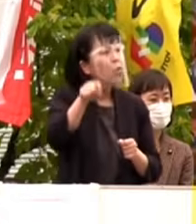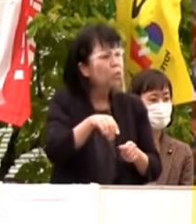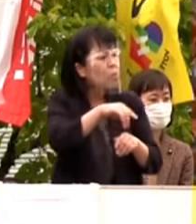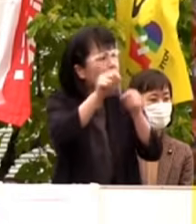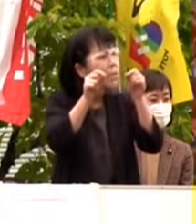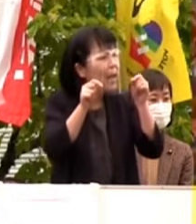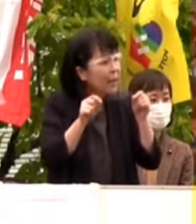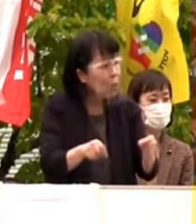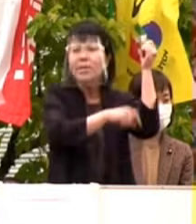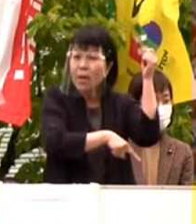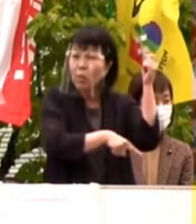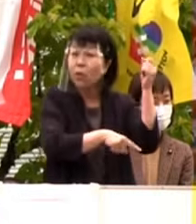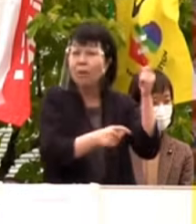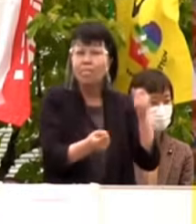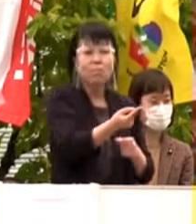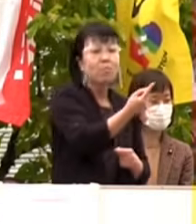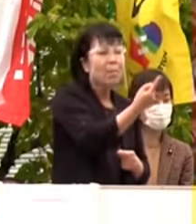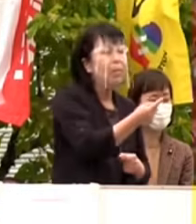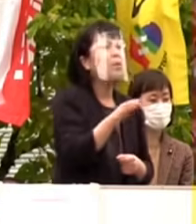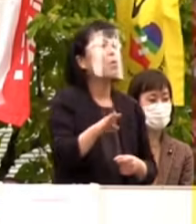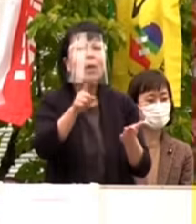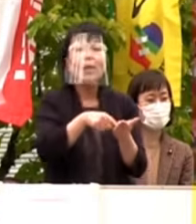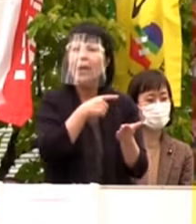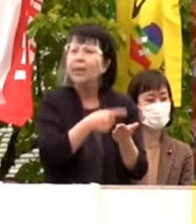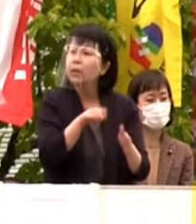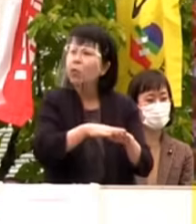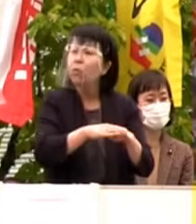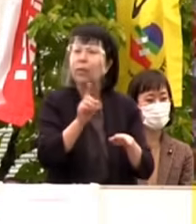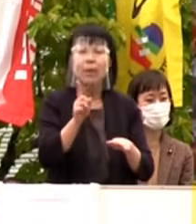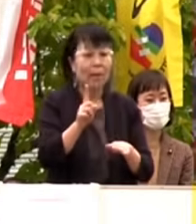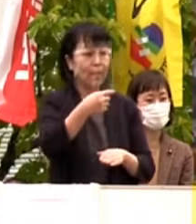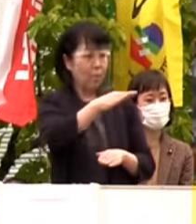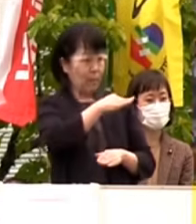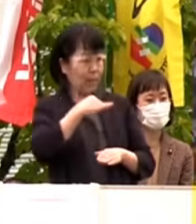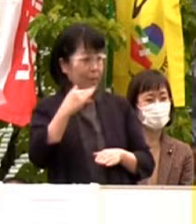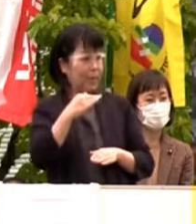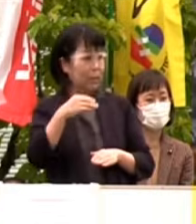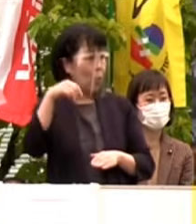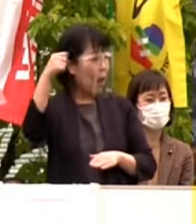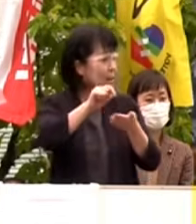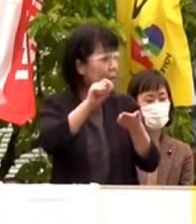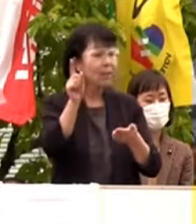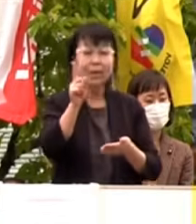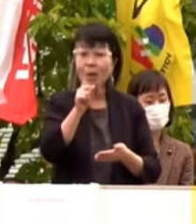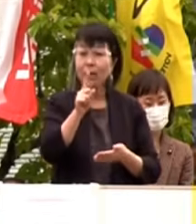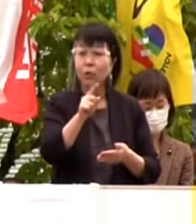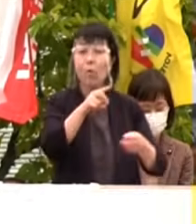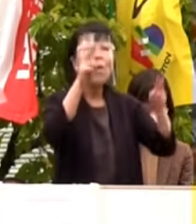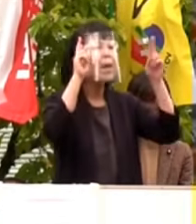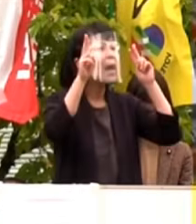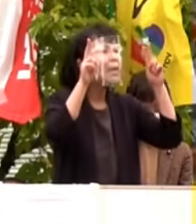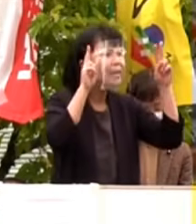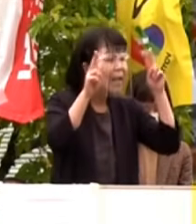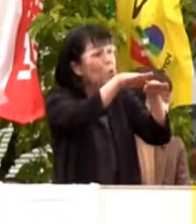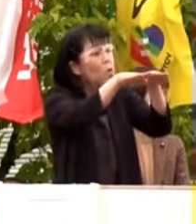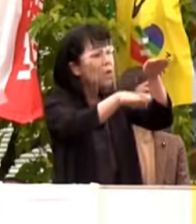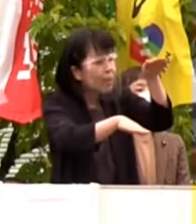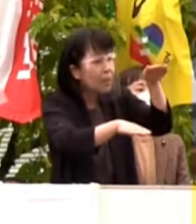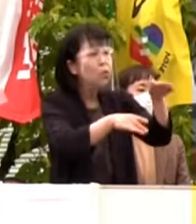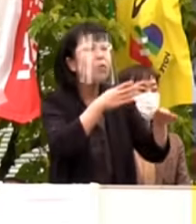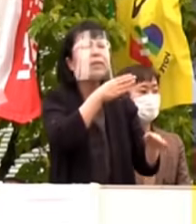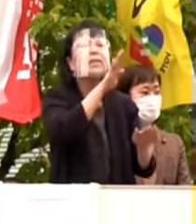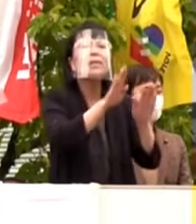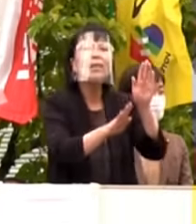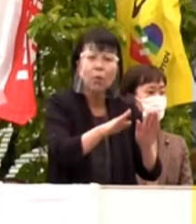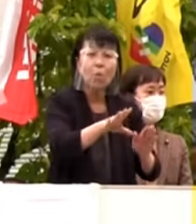問題あるんじゃないでしょうか。どうやって解消するか。私たちの提案は、企業に格差の実態をつかませて、公